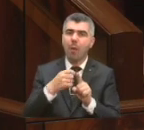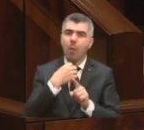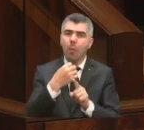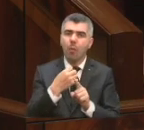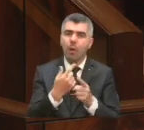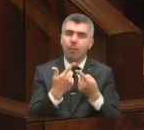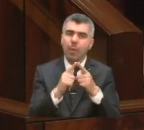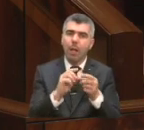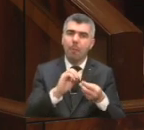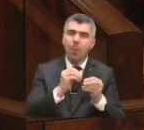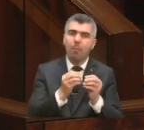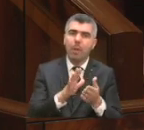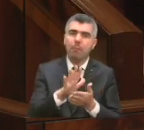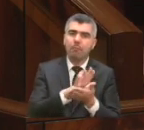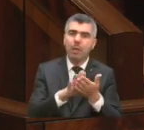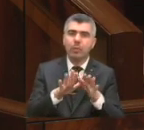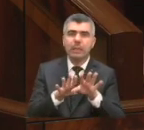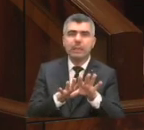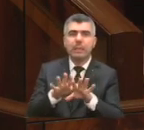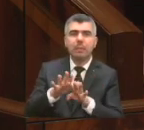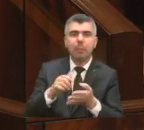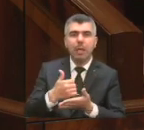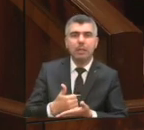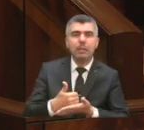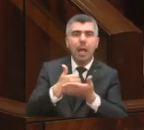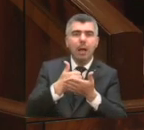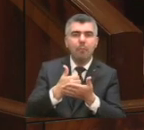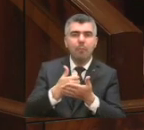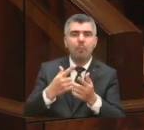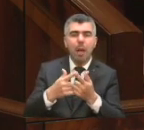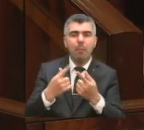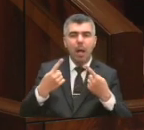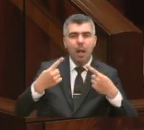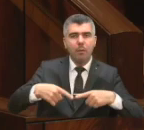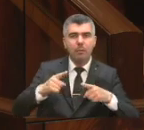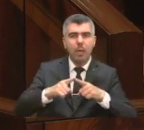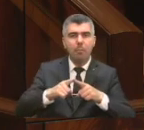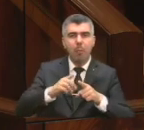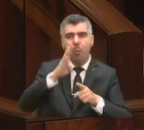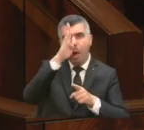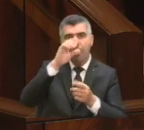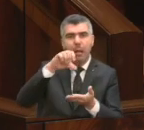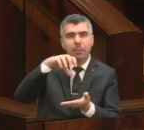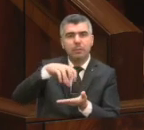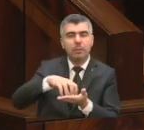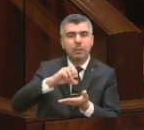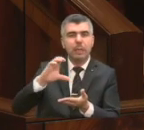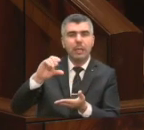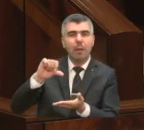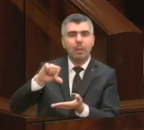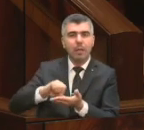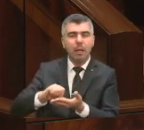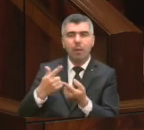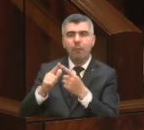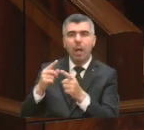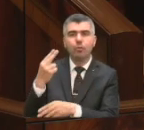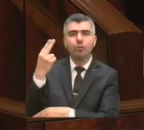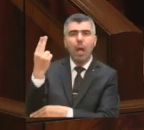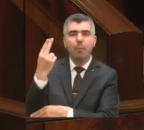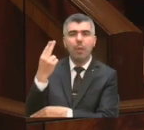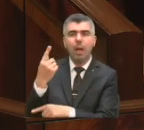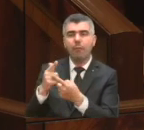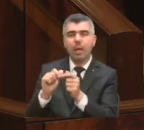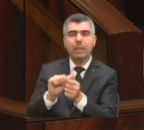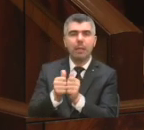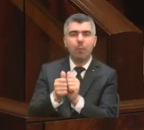تتعرفها تدبير أو دعم اللي عرفوا مركب محمد الخامس أو الاختلالات اللي عرفها بعض الجامعات الرياضية.